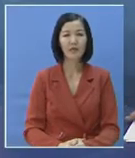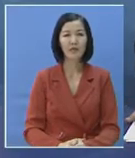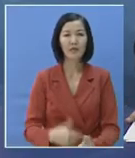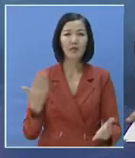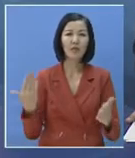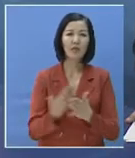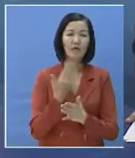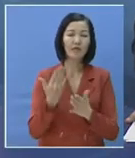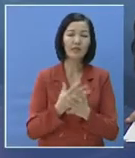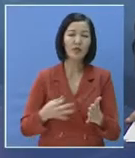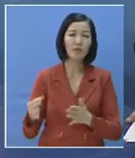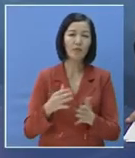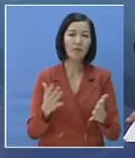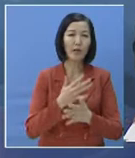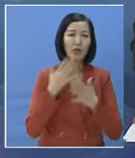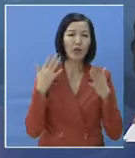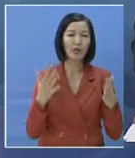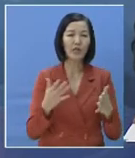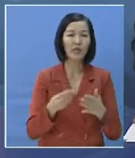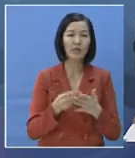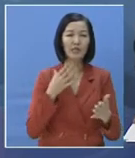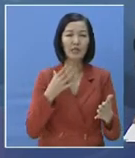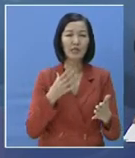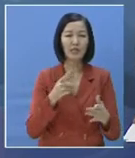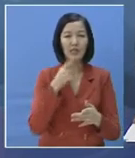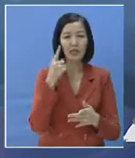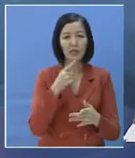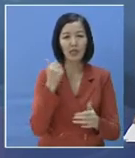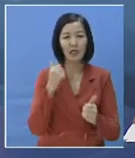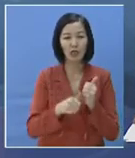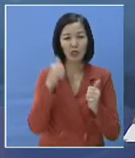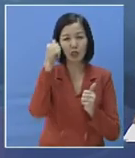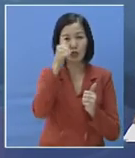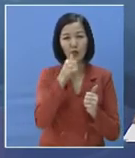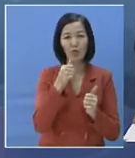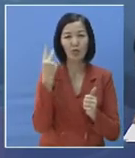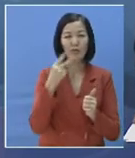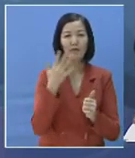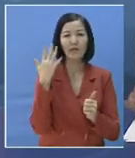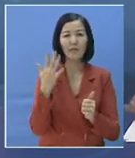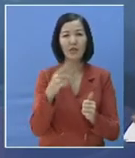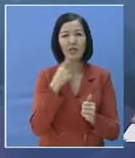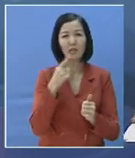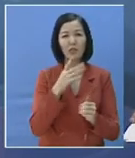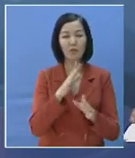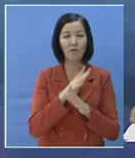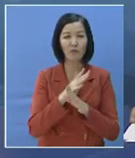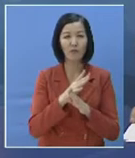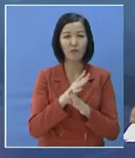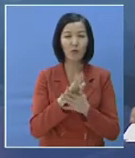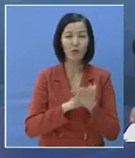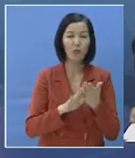Новостям области. Самая большая ценность народа – его язык. Ежегодно в мире умирают 25 языков. Статистика